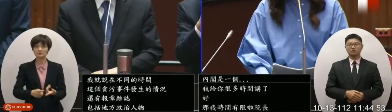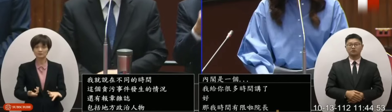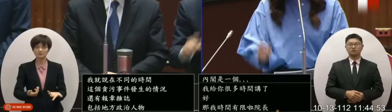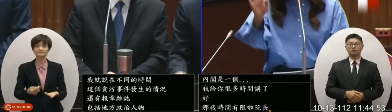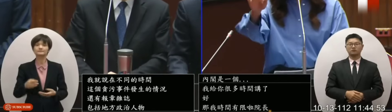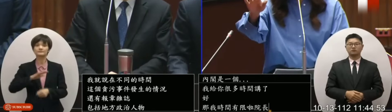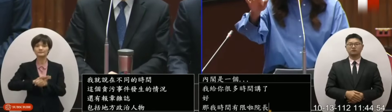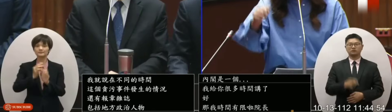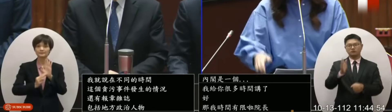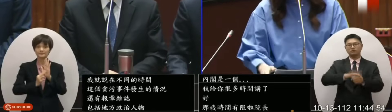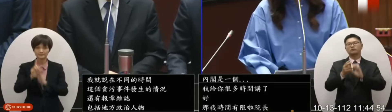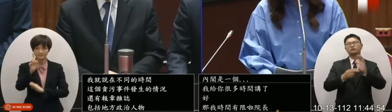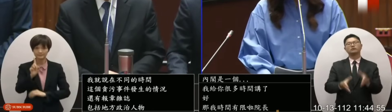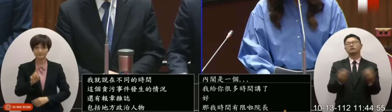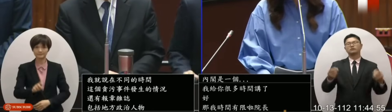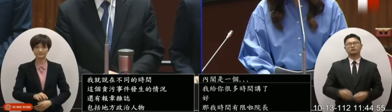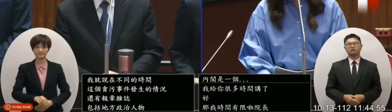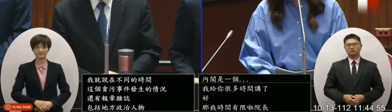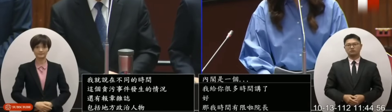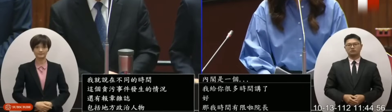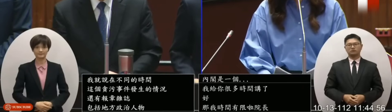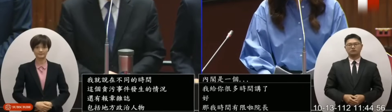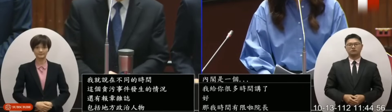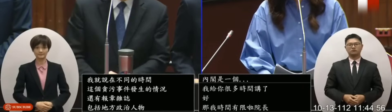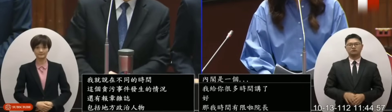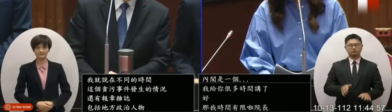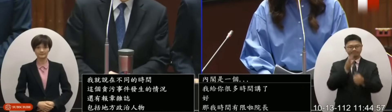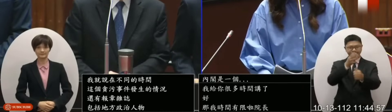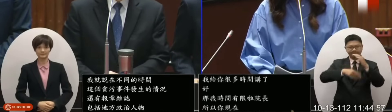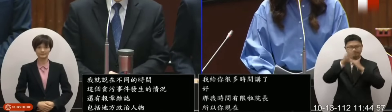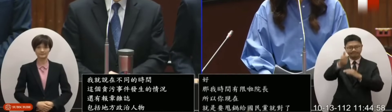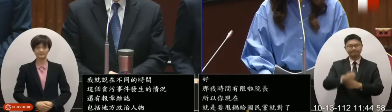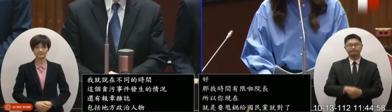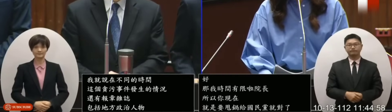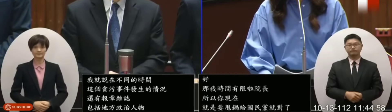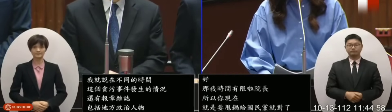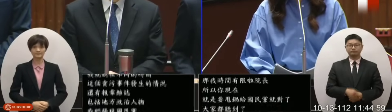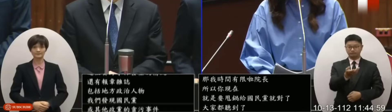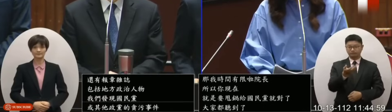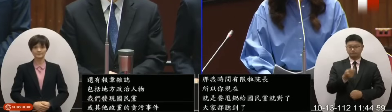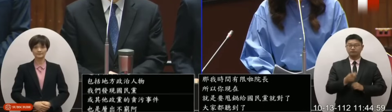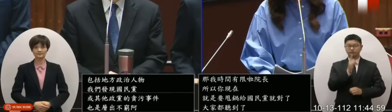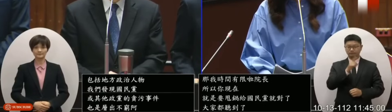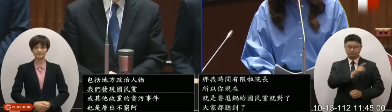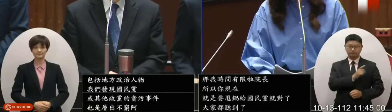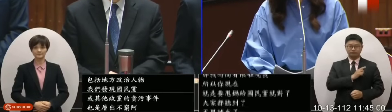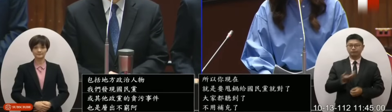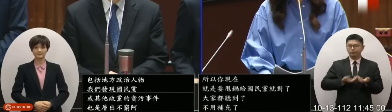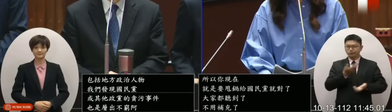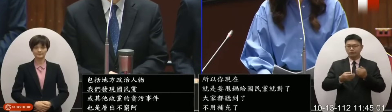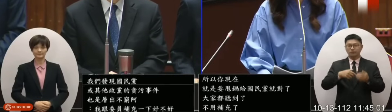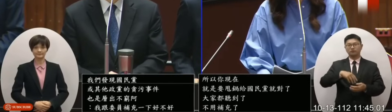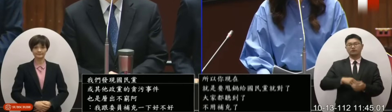下好不好？ 不用补充了，来。接下来我想请教院长，您标榜说您是一个温暖的内阁，